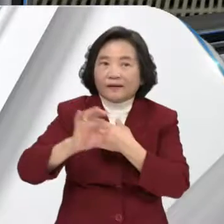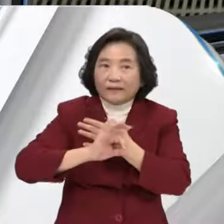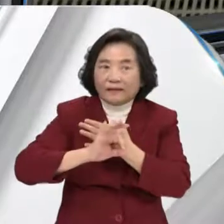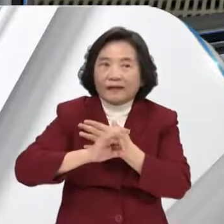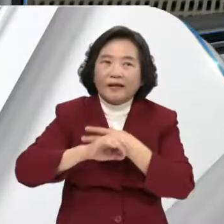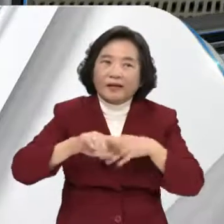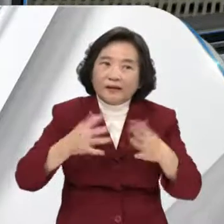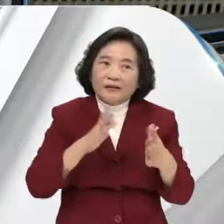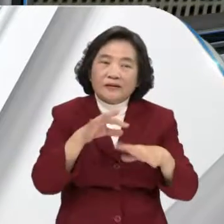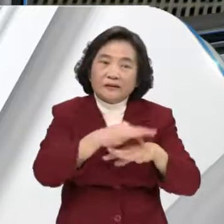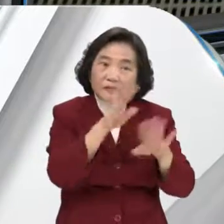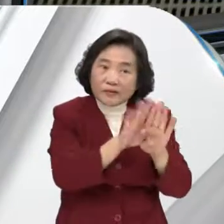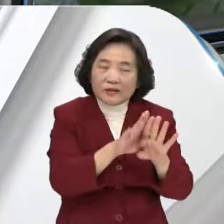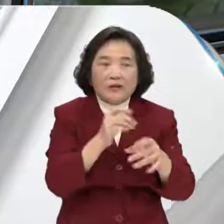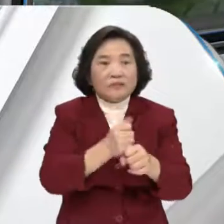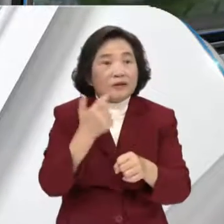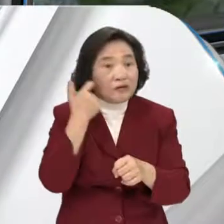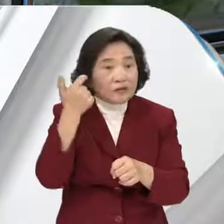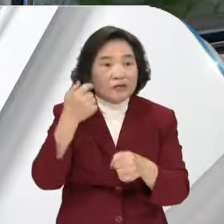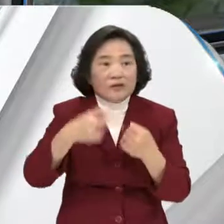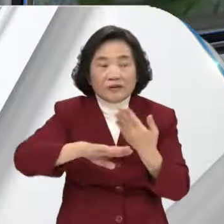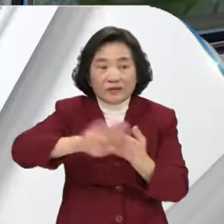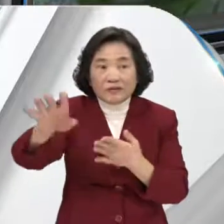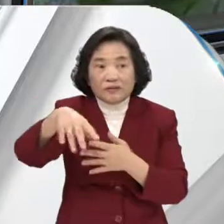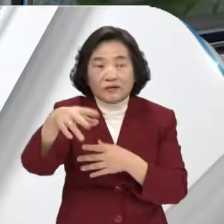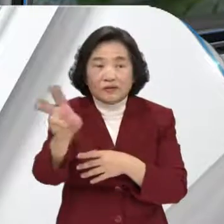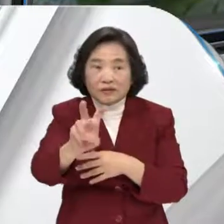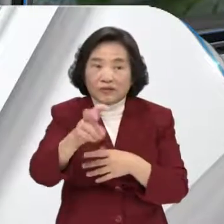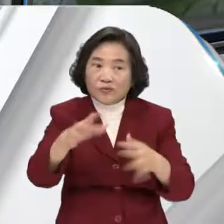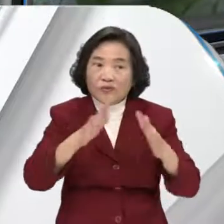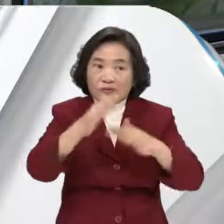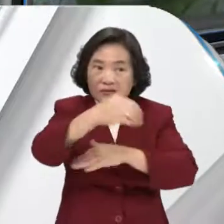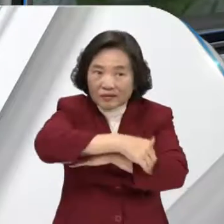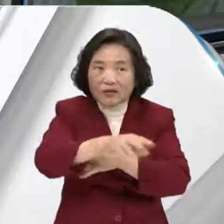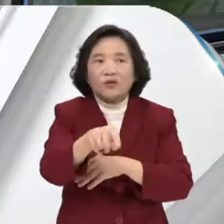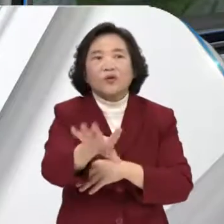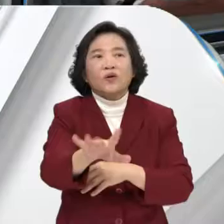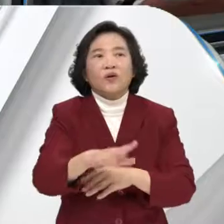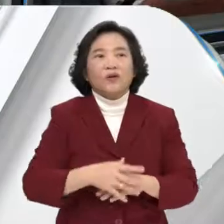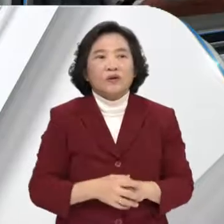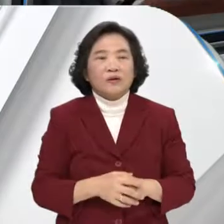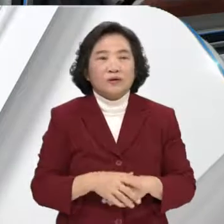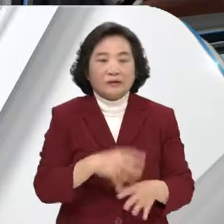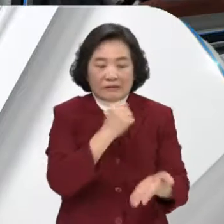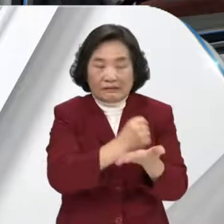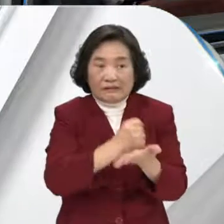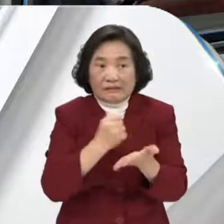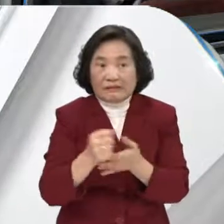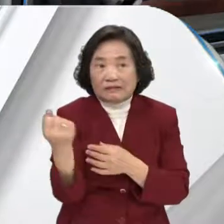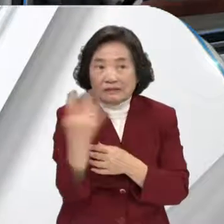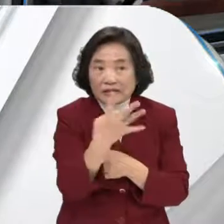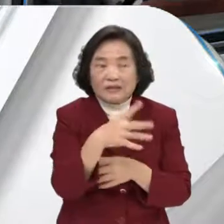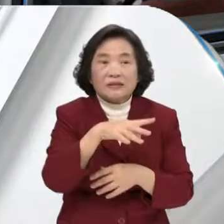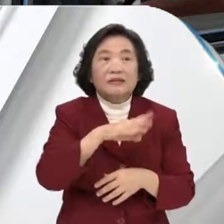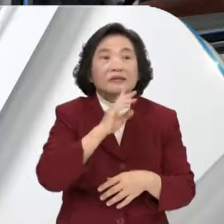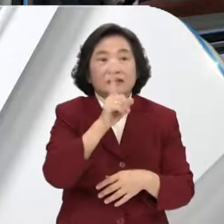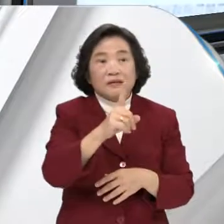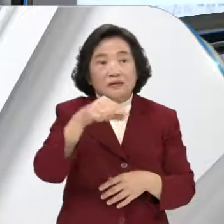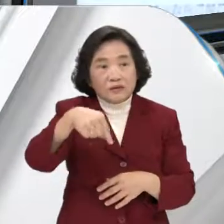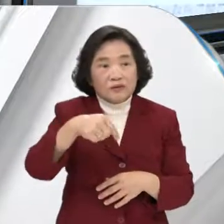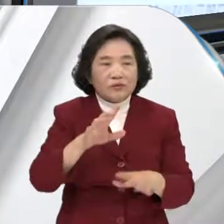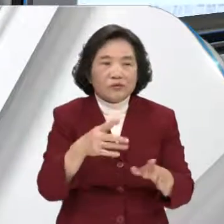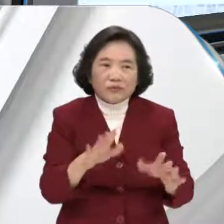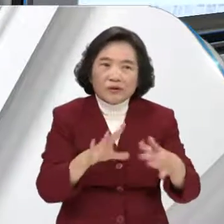去年出牌空太多，外都包含基本马祖以外20%人士，采用四种 GQS 比例